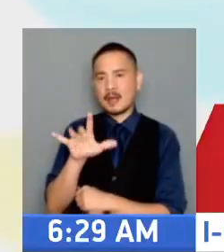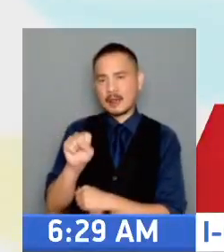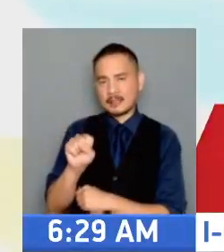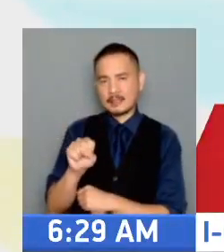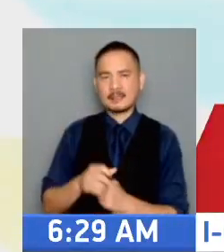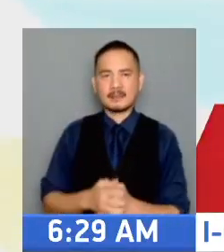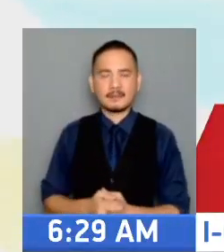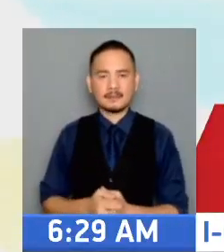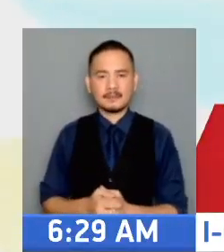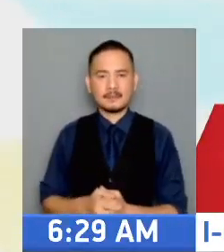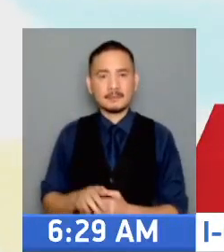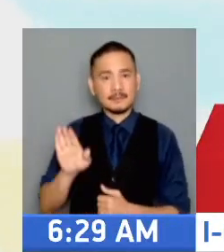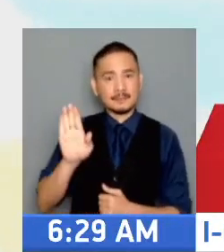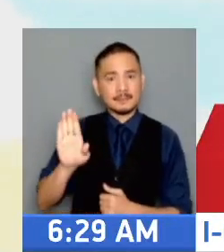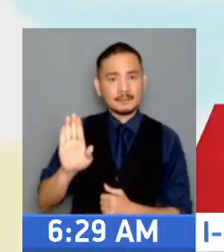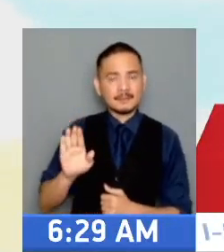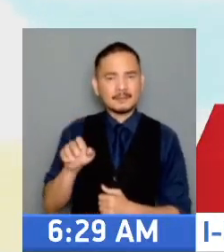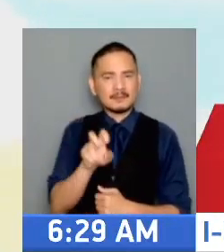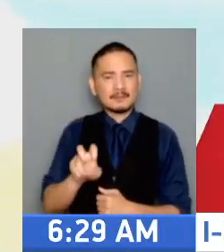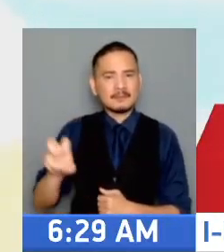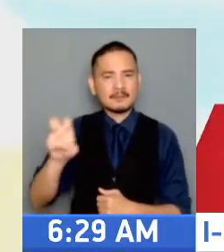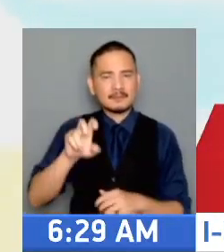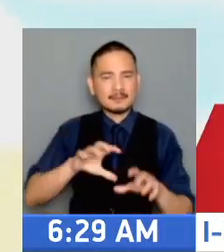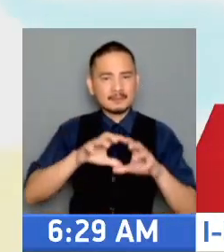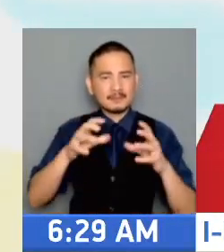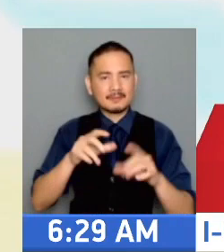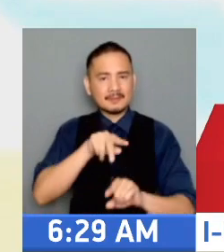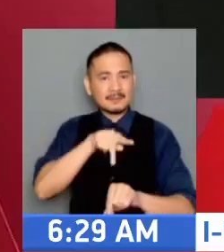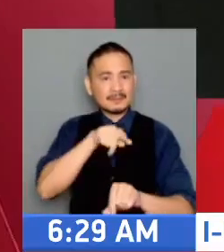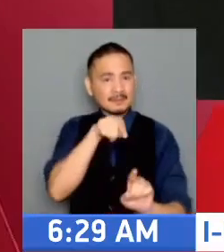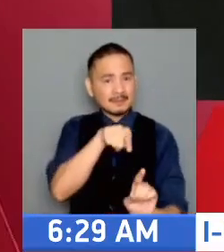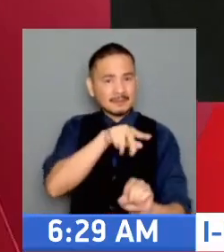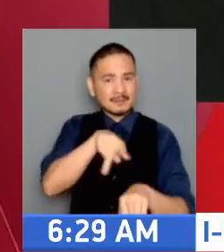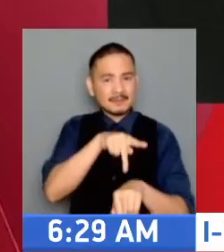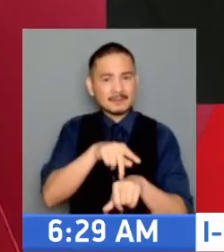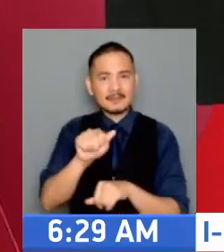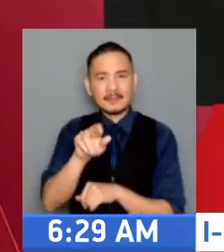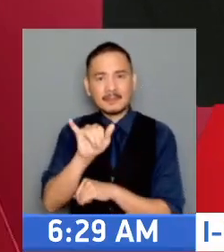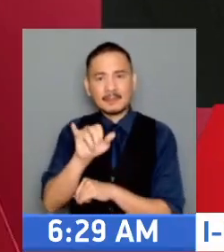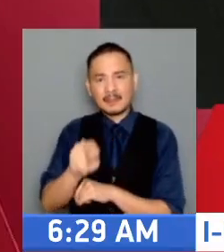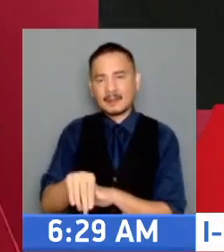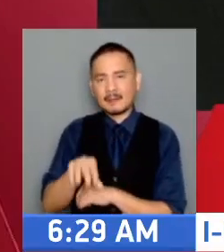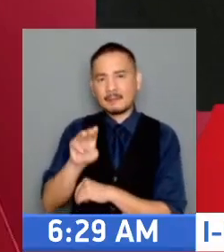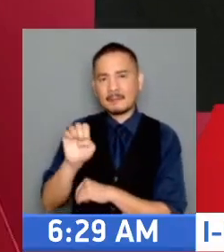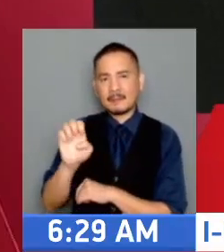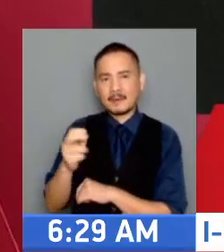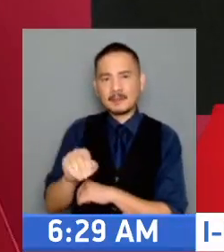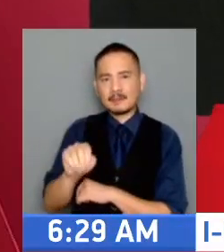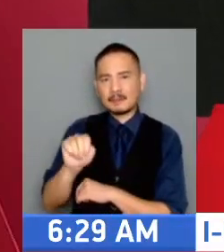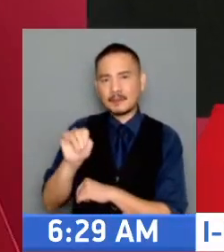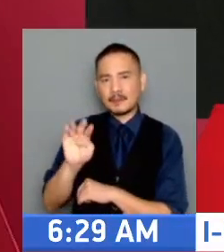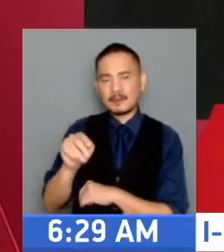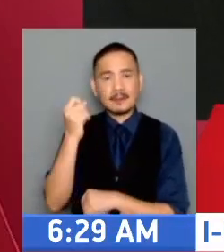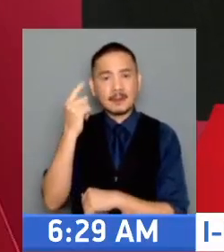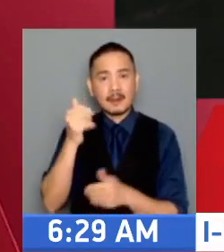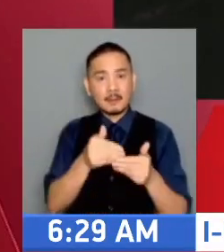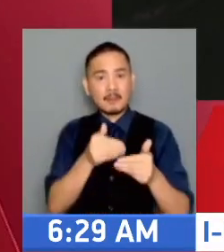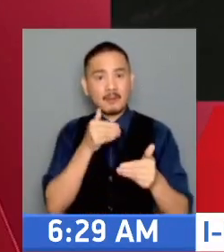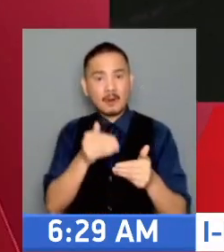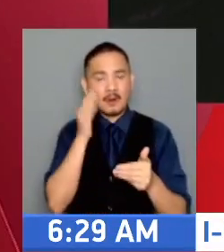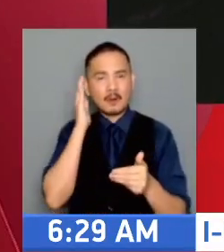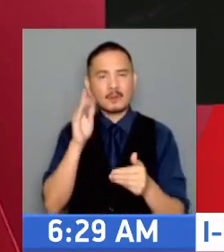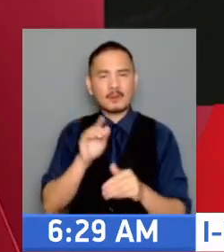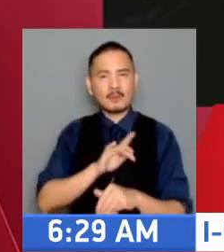Styles Love on Tour sa Philippine Arena sa March 14. Bago tumungo dito sa Pilipinas, magko-concert din si Harry sa California sa